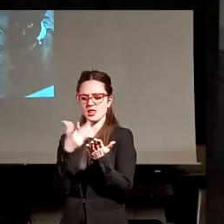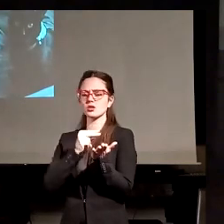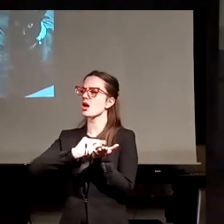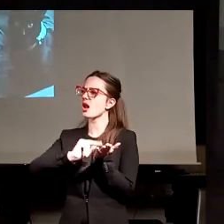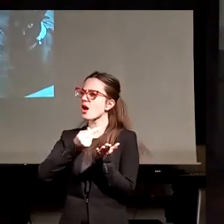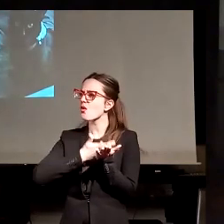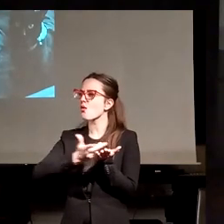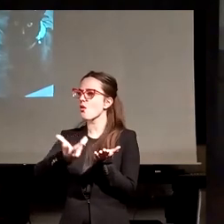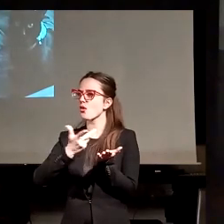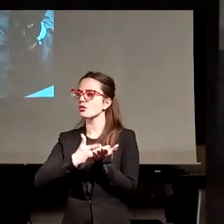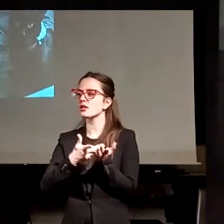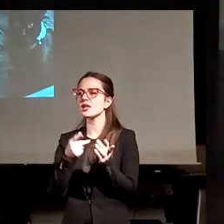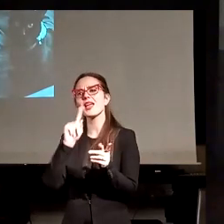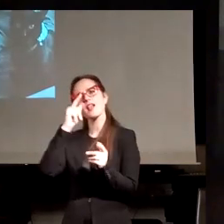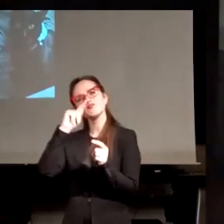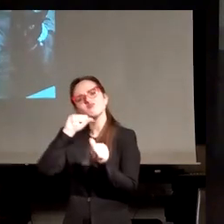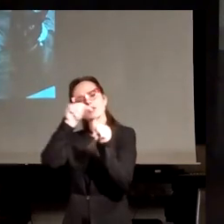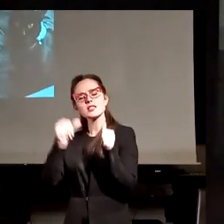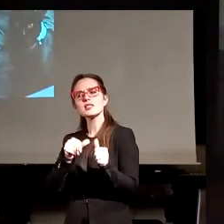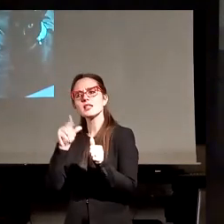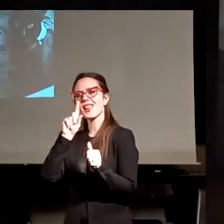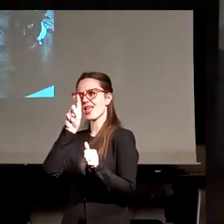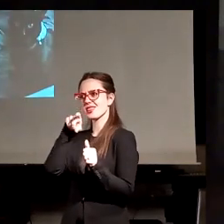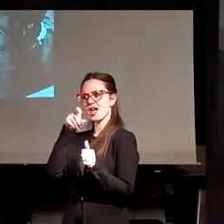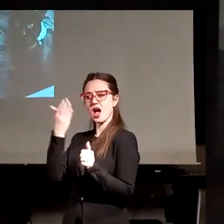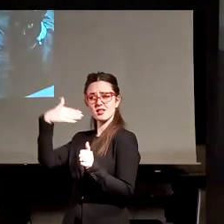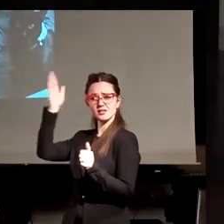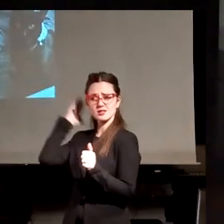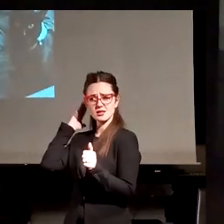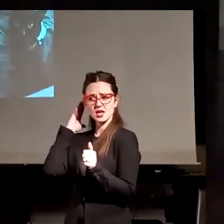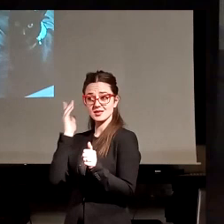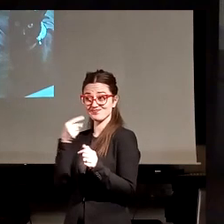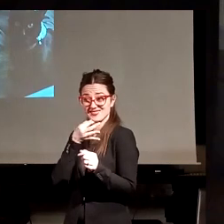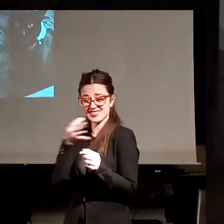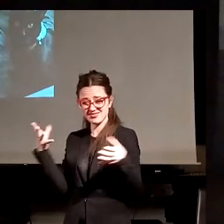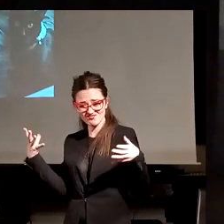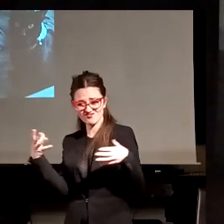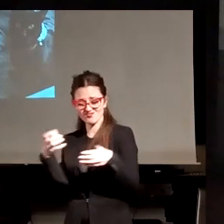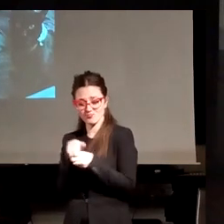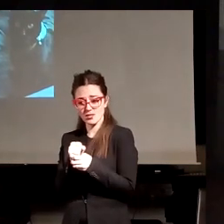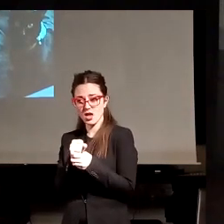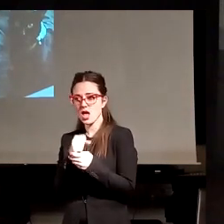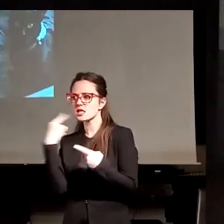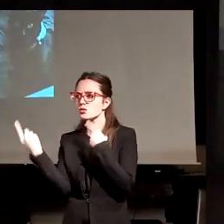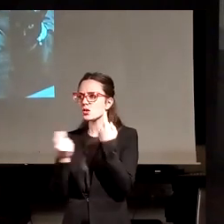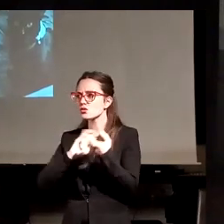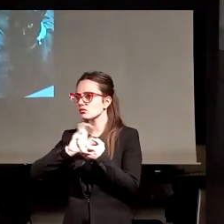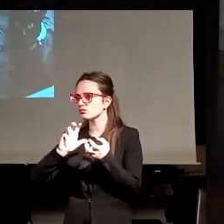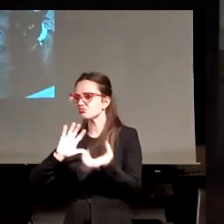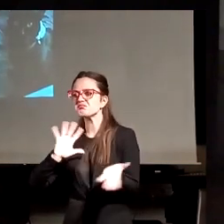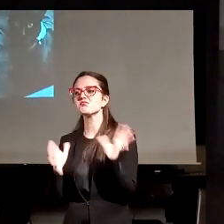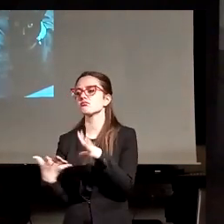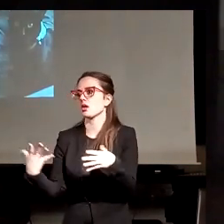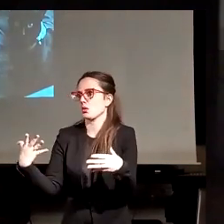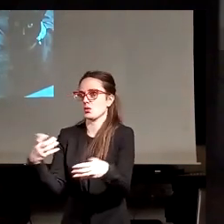un po dantesco quello di concentrare in destino di una persona in un evento in un momento